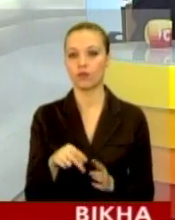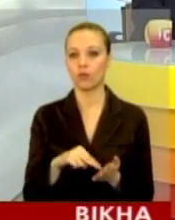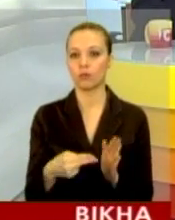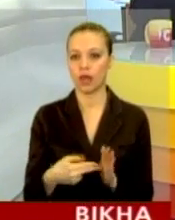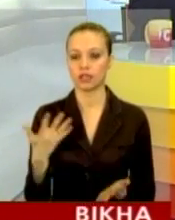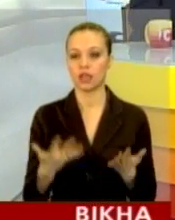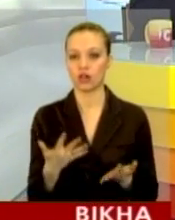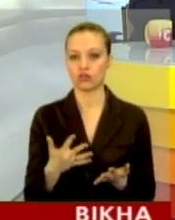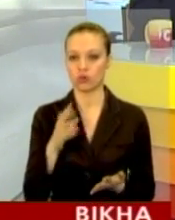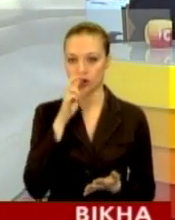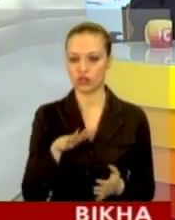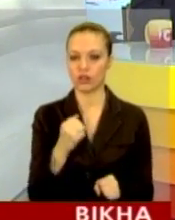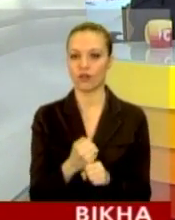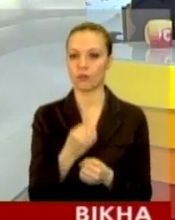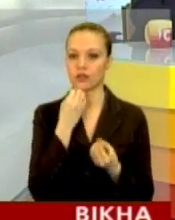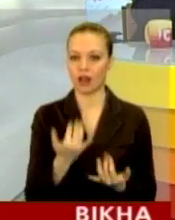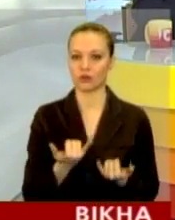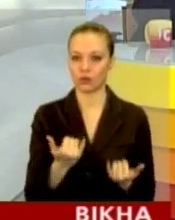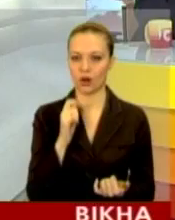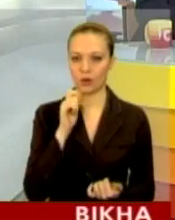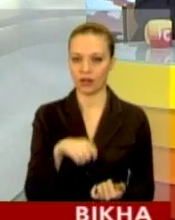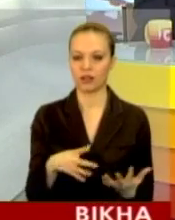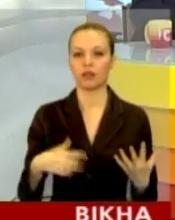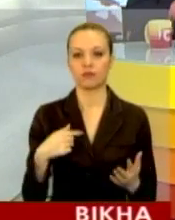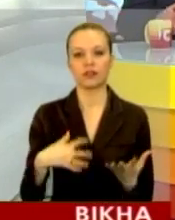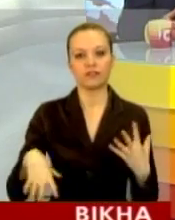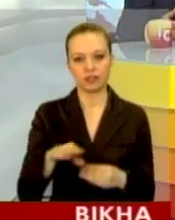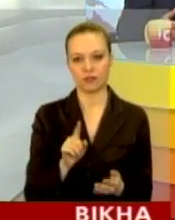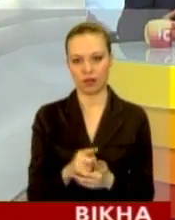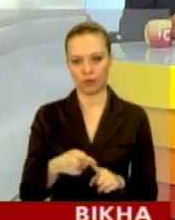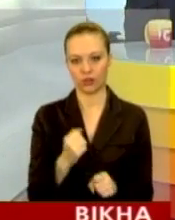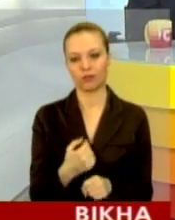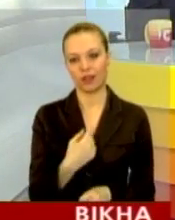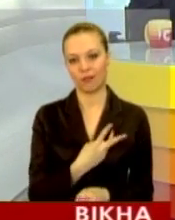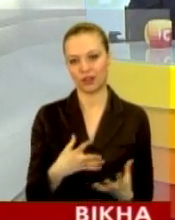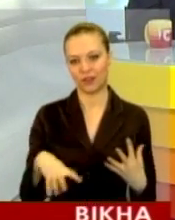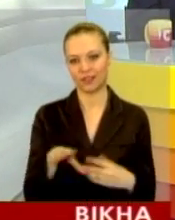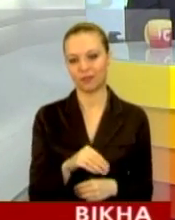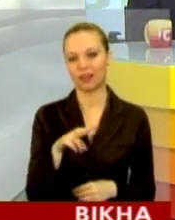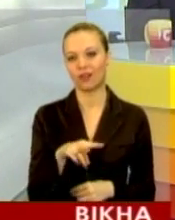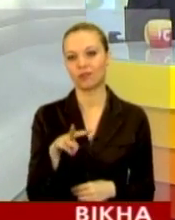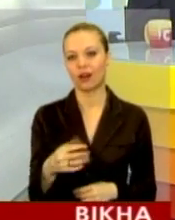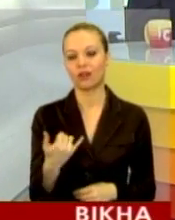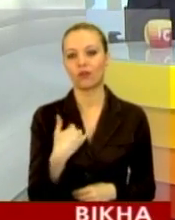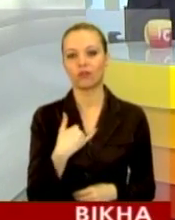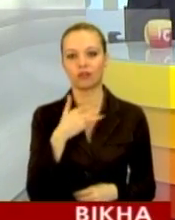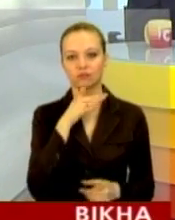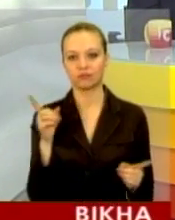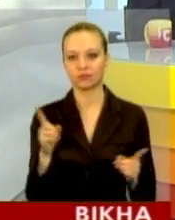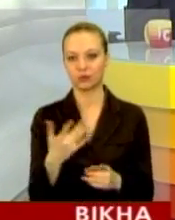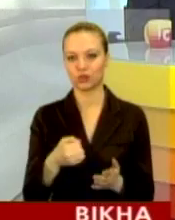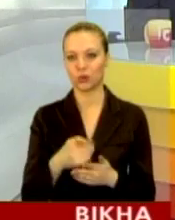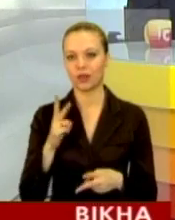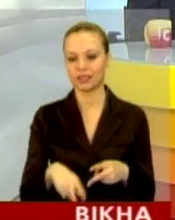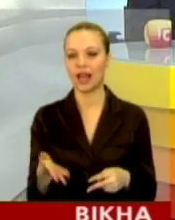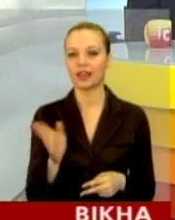якщо вона робить гарно для України. Всі маємо це зробити. Я бажаю цього всім. Леонід Макарович, наш ефір добігає кінця.